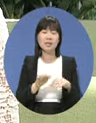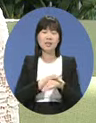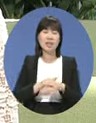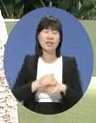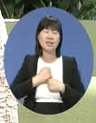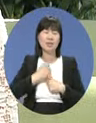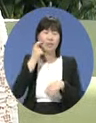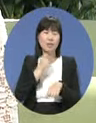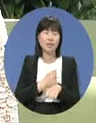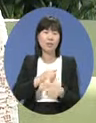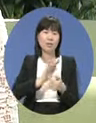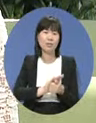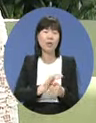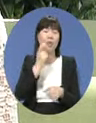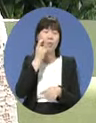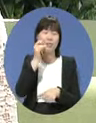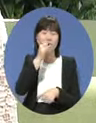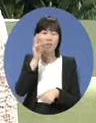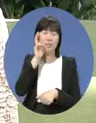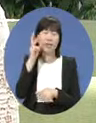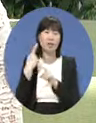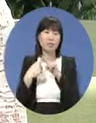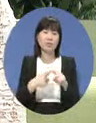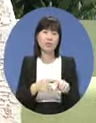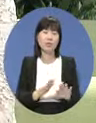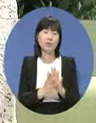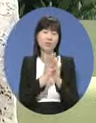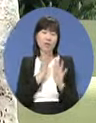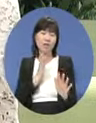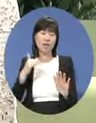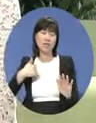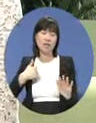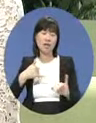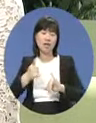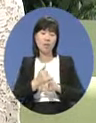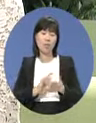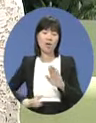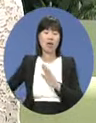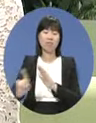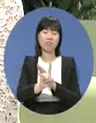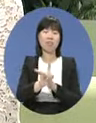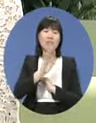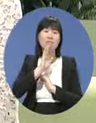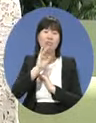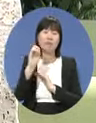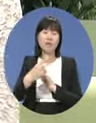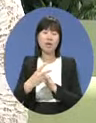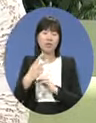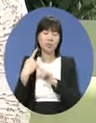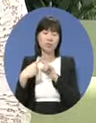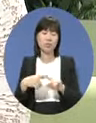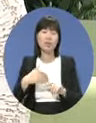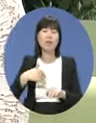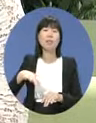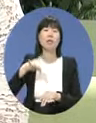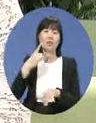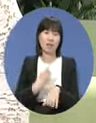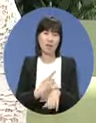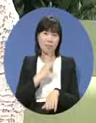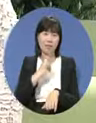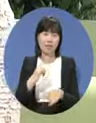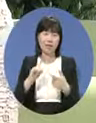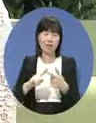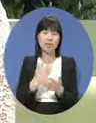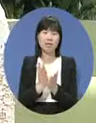못 지키고 협동하지 못하죠. 그래서 무조건 줄 서면 자기가 반드시 앞에 가서 있어야 돼요. 그리고 하면 무조건 자기가 먼저 해야 되고